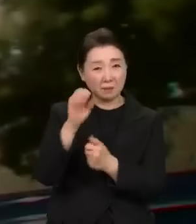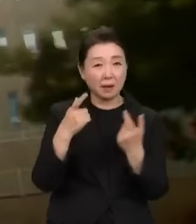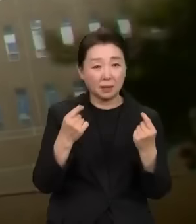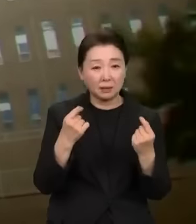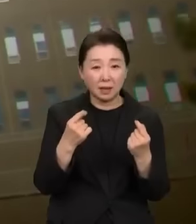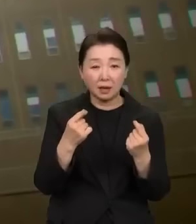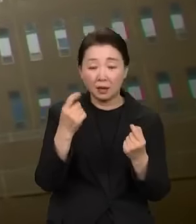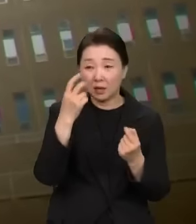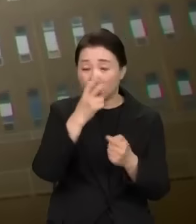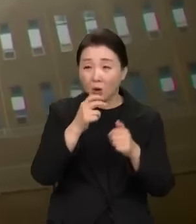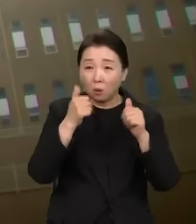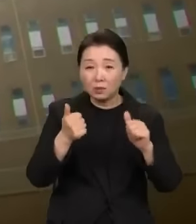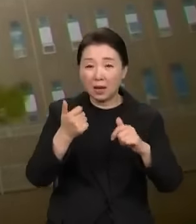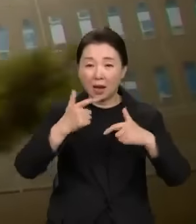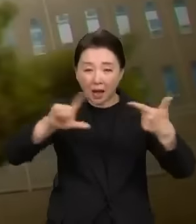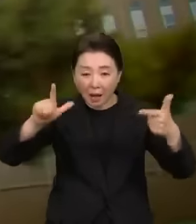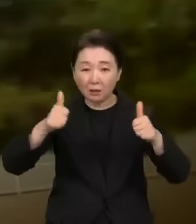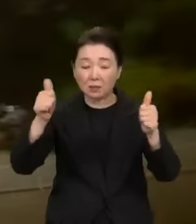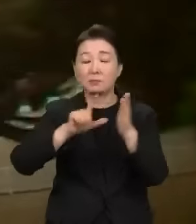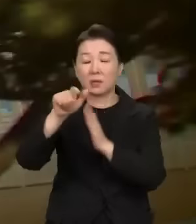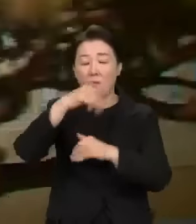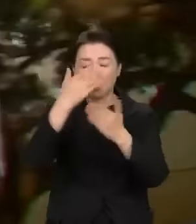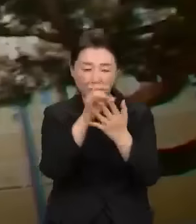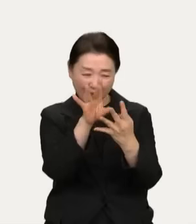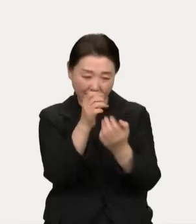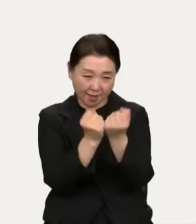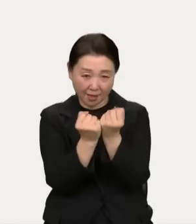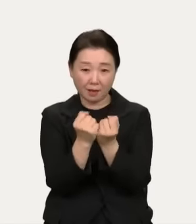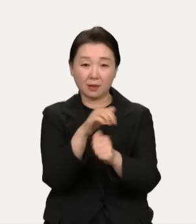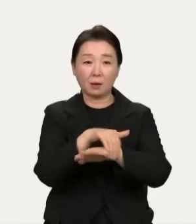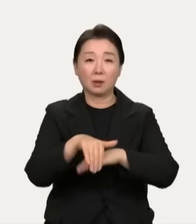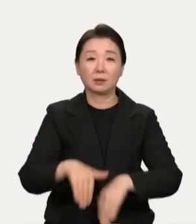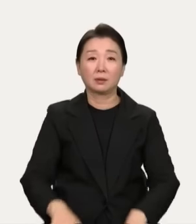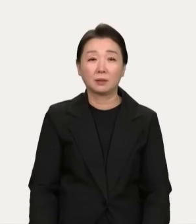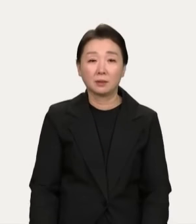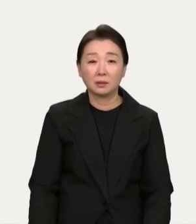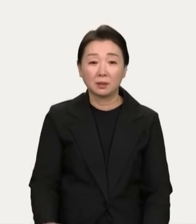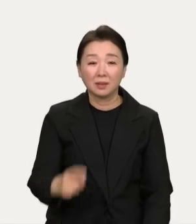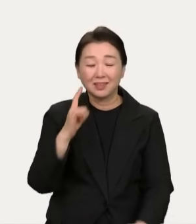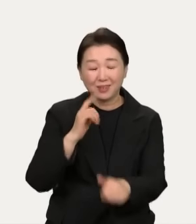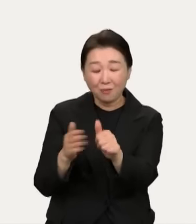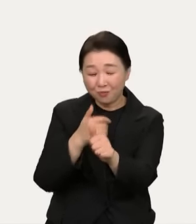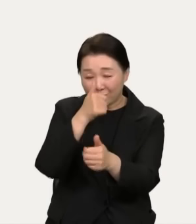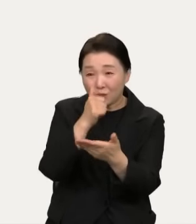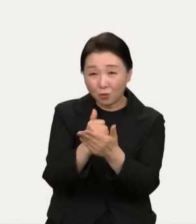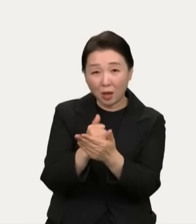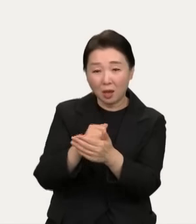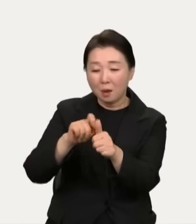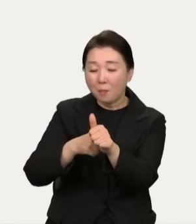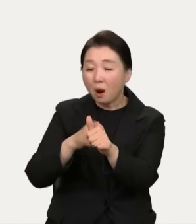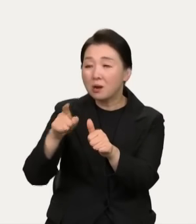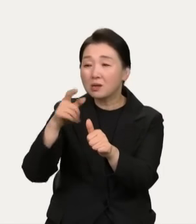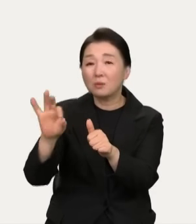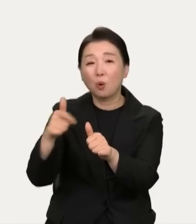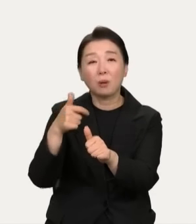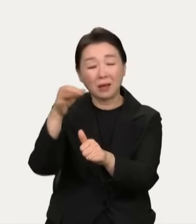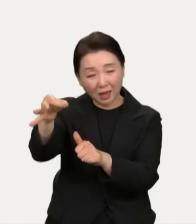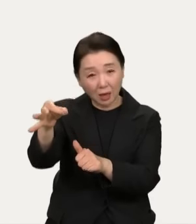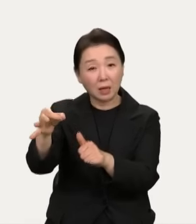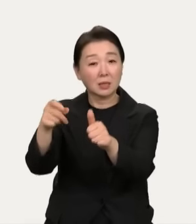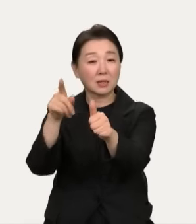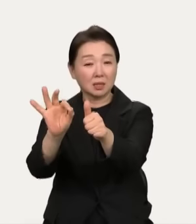검찰은 항소심에서 반박해 나가겠다는 계획입니다. 이런 가운데 위증 혐의로 벌금 500만 원을 선고받은 김 씨는